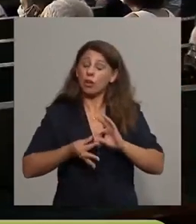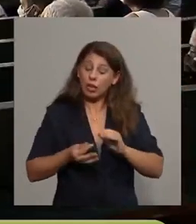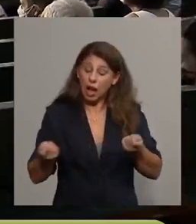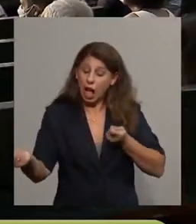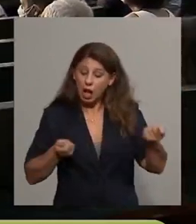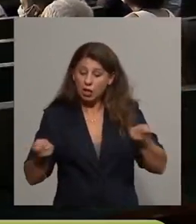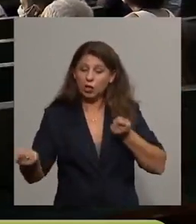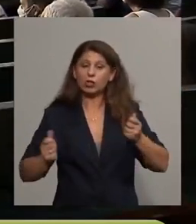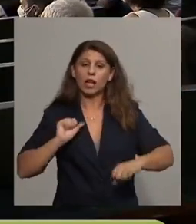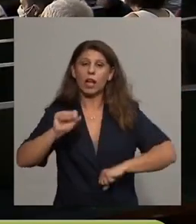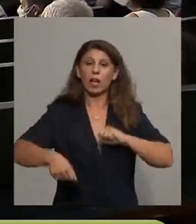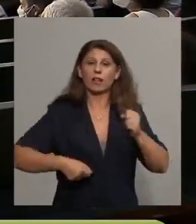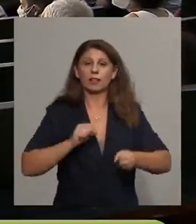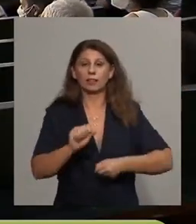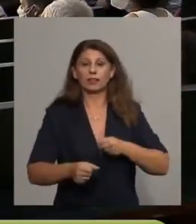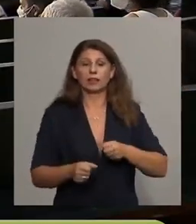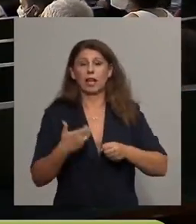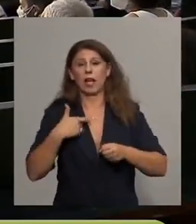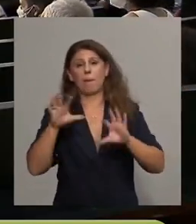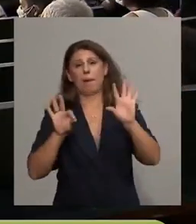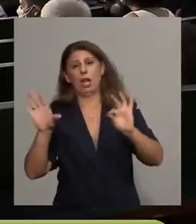Πώς σας ήρθε τώρα?